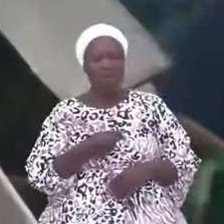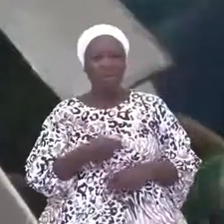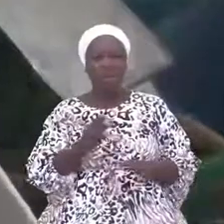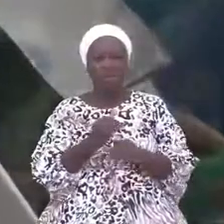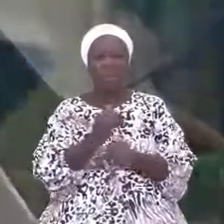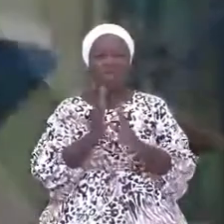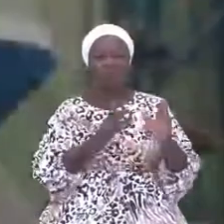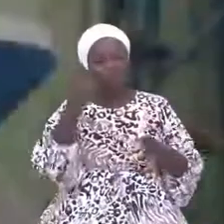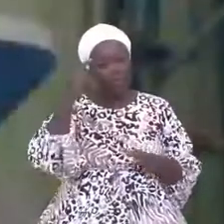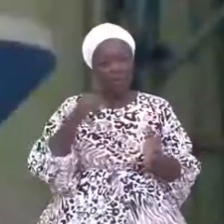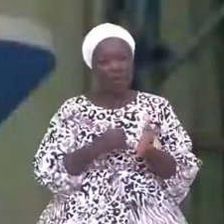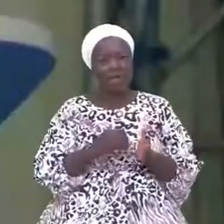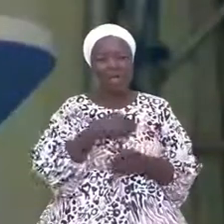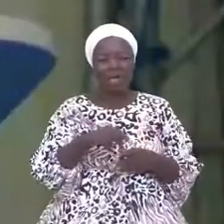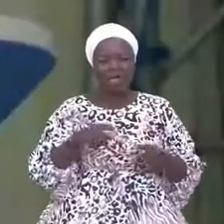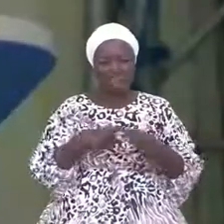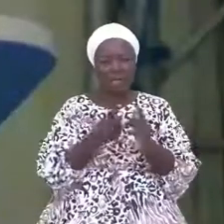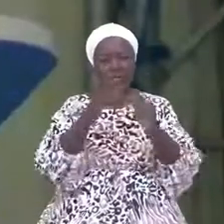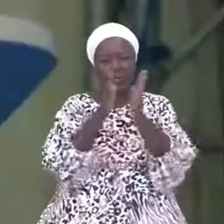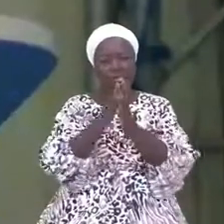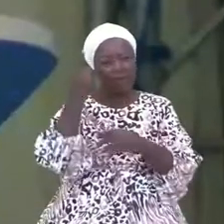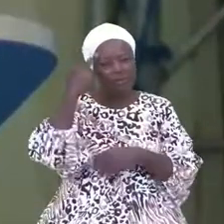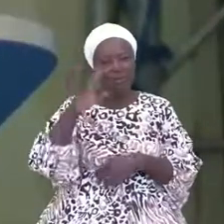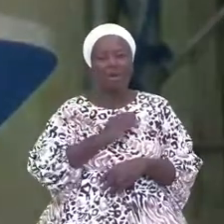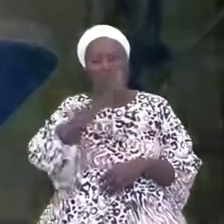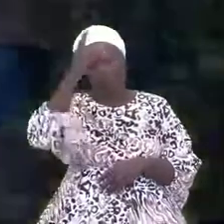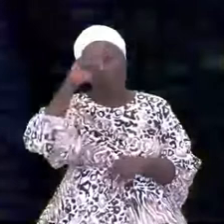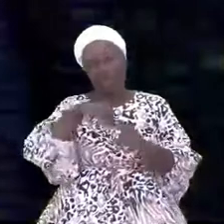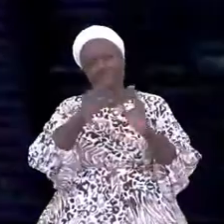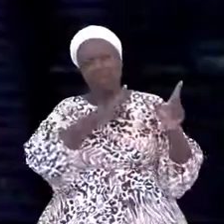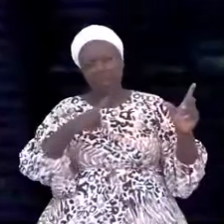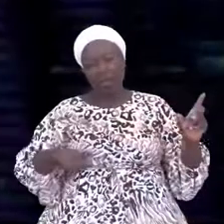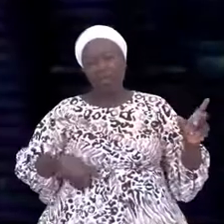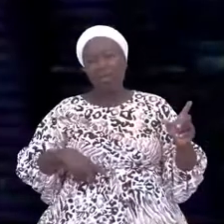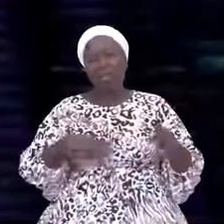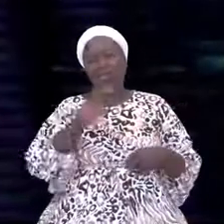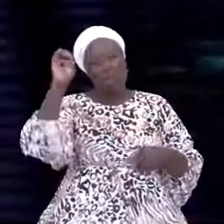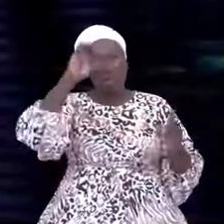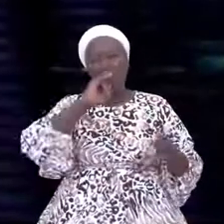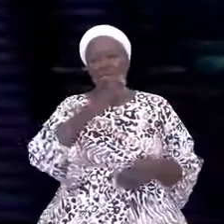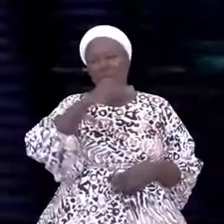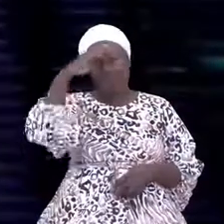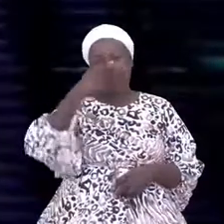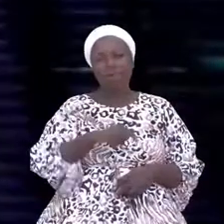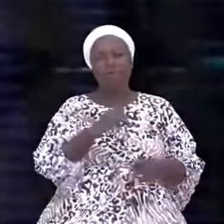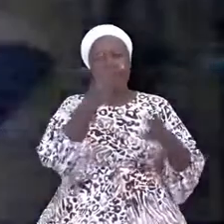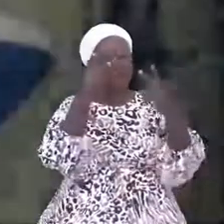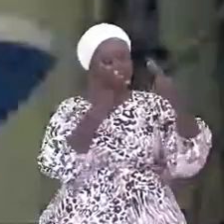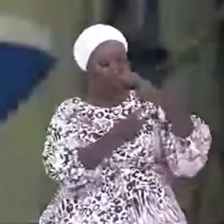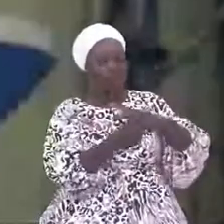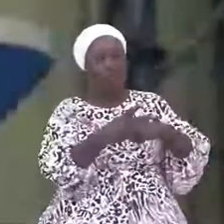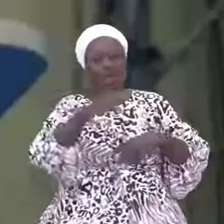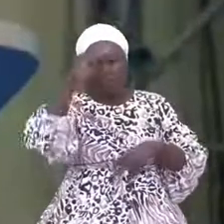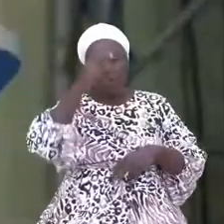Préparons-nous pour cela et prions pour notre paix dans le Seigneur. Comme l'avons dit, c'est un homme de vision qui a le fardeau,